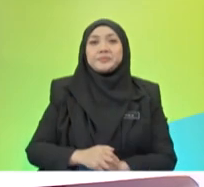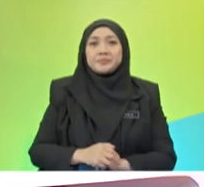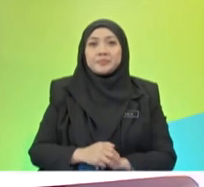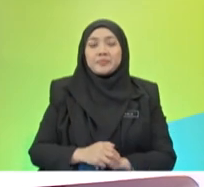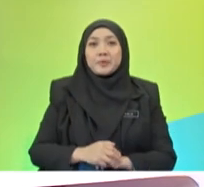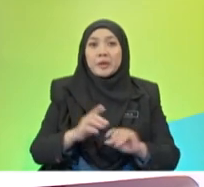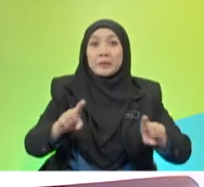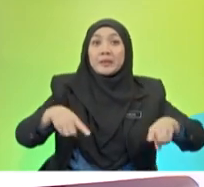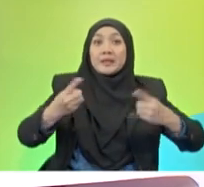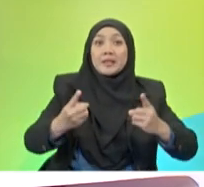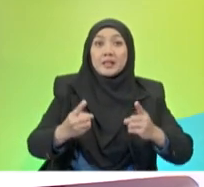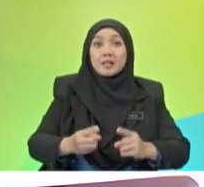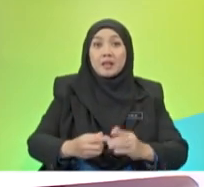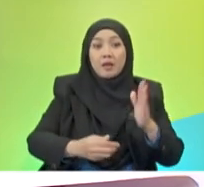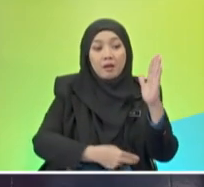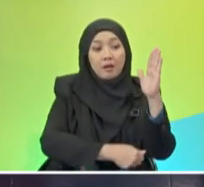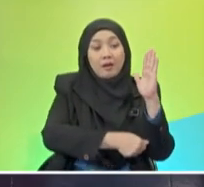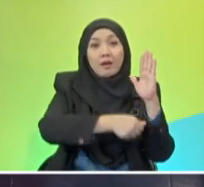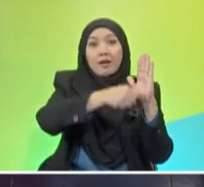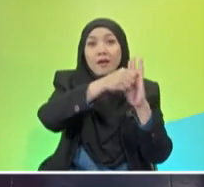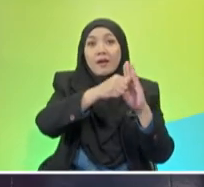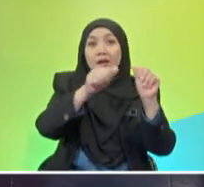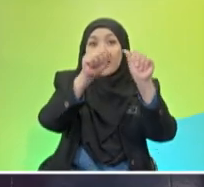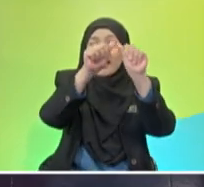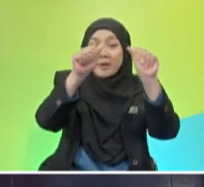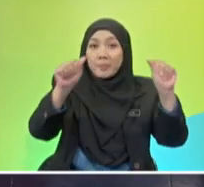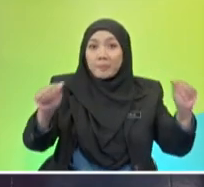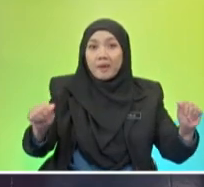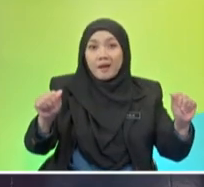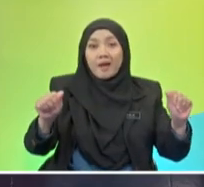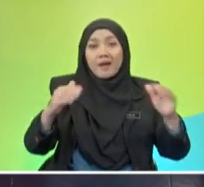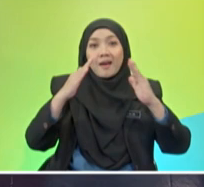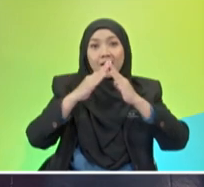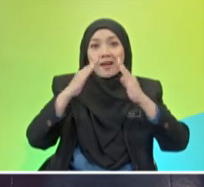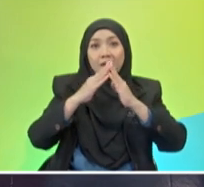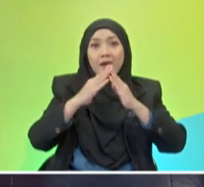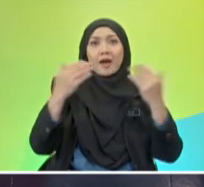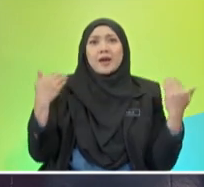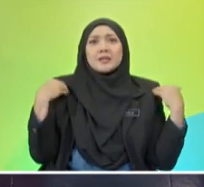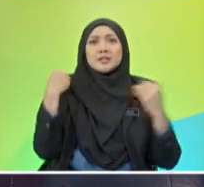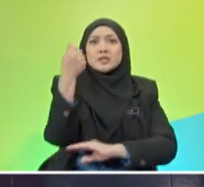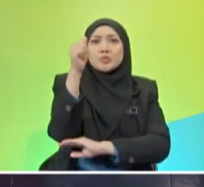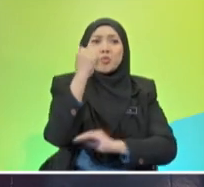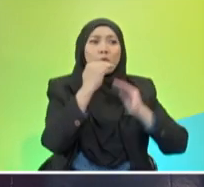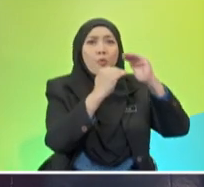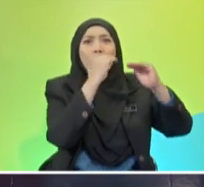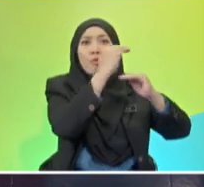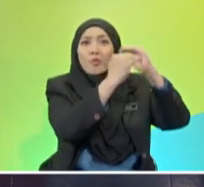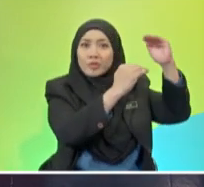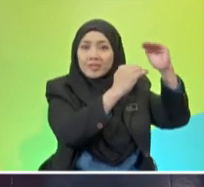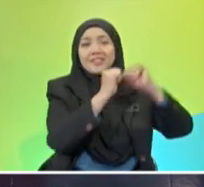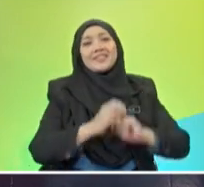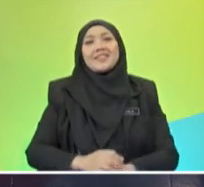apartmen Seri Setia. Wah, tinggi sangat tu apartmen ni. Tinggi 10 tingkat. Okey, boleh kita mula? Boleh, Cikgu.